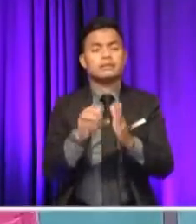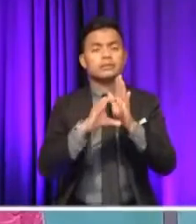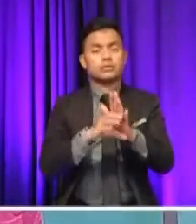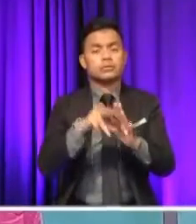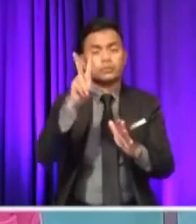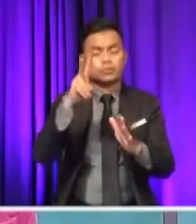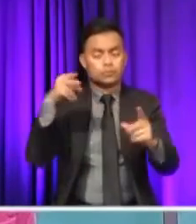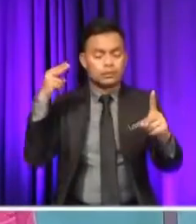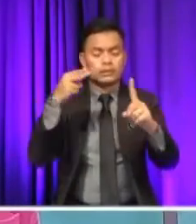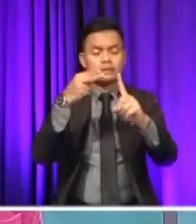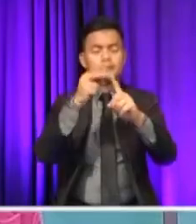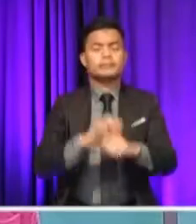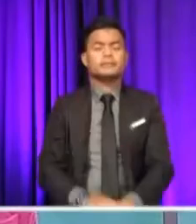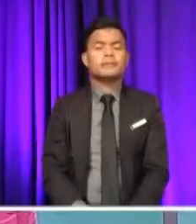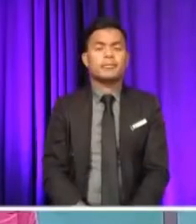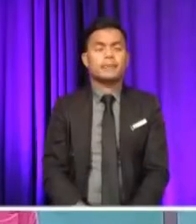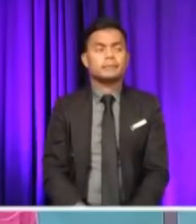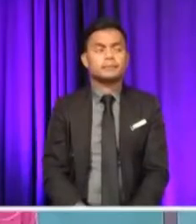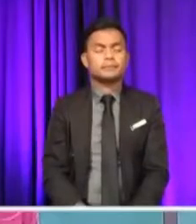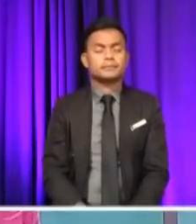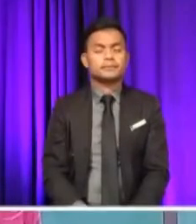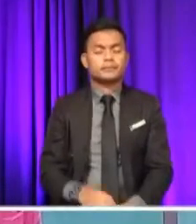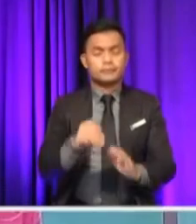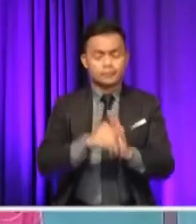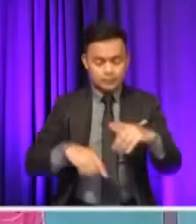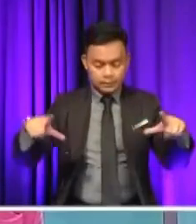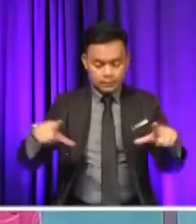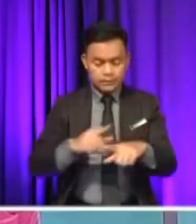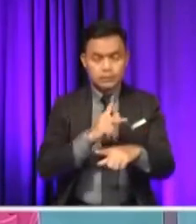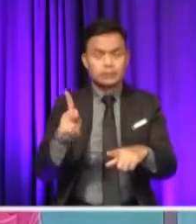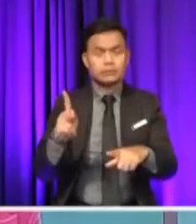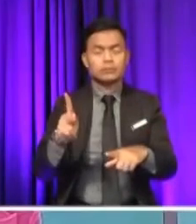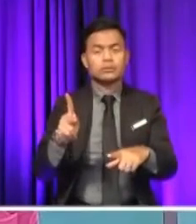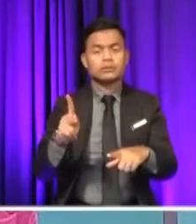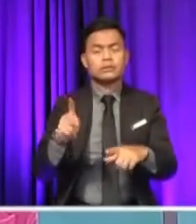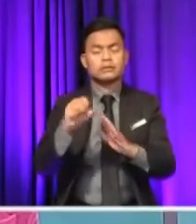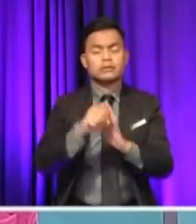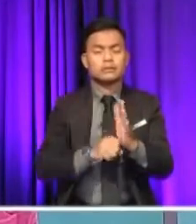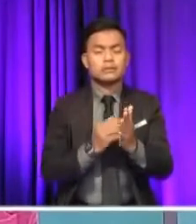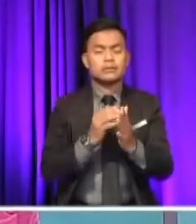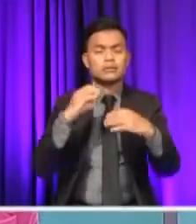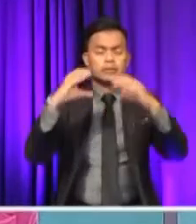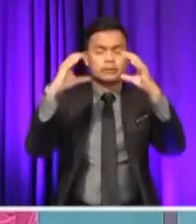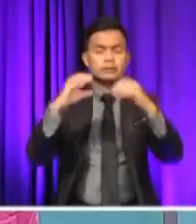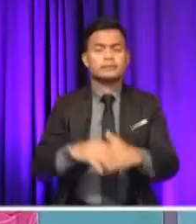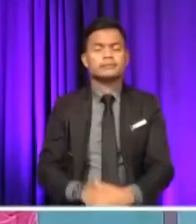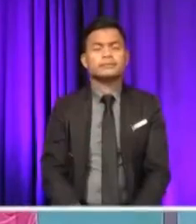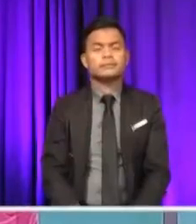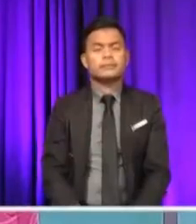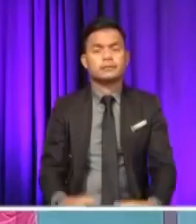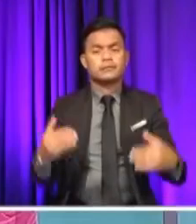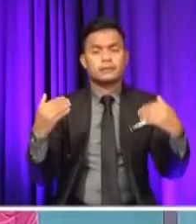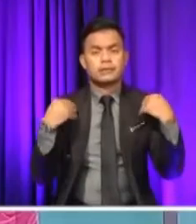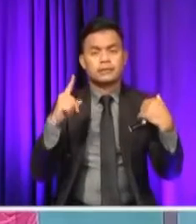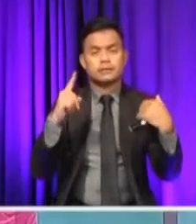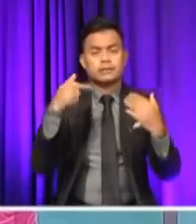hala. Okey, melakukan gerakan kerja secara linear. Okey. Ada satu lagi saya tak